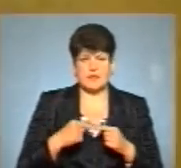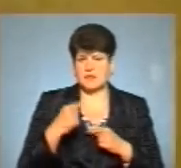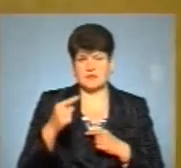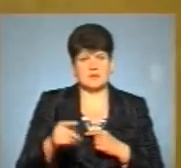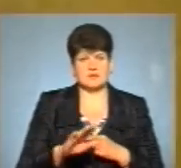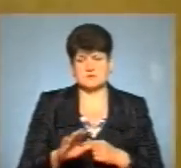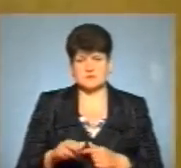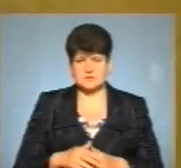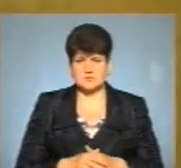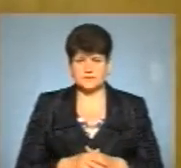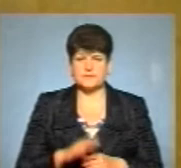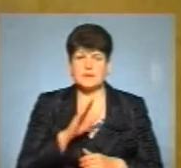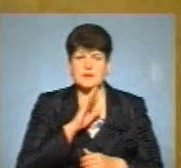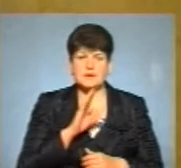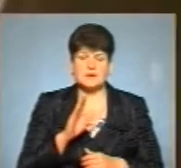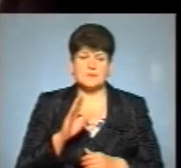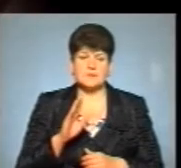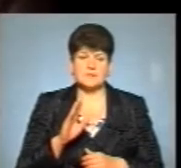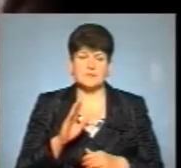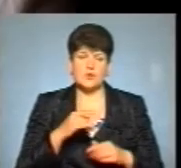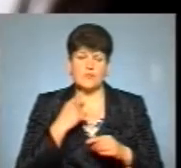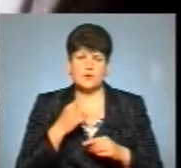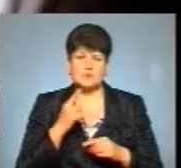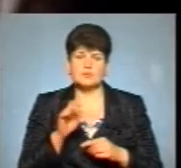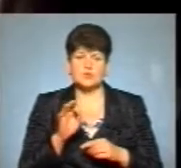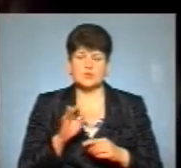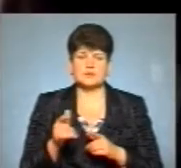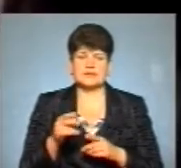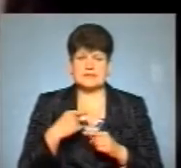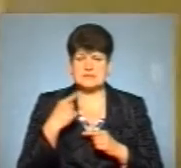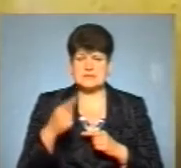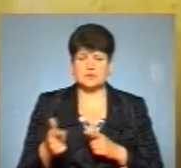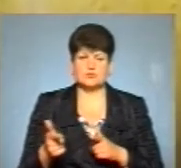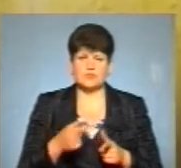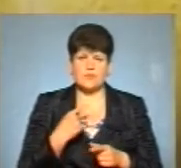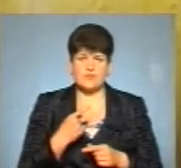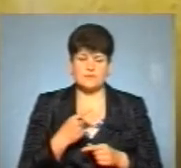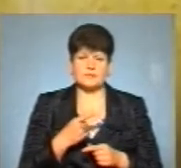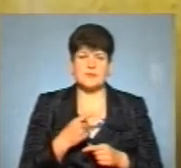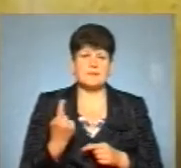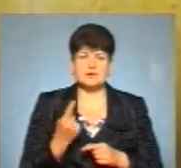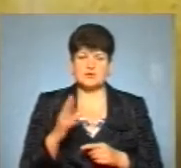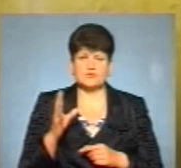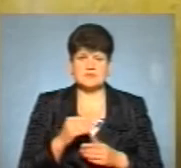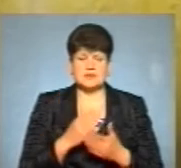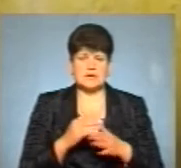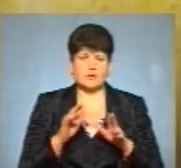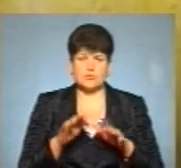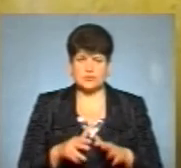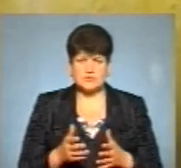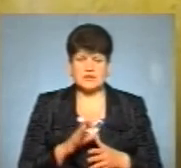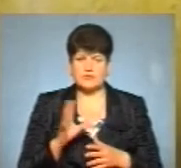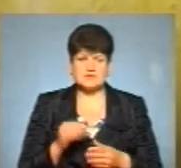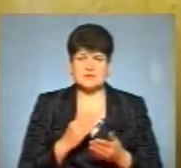дистанційно. Мама Наїри Жанетта Дубанич про дистанційну підготовку з репетитором до ЗНО каже так. По-перше, не у всіх є комп'ютери, не у всіх є